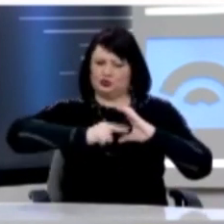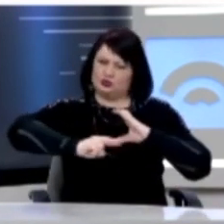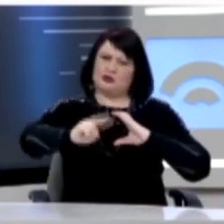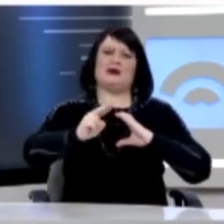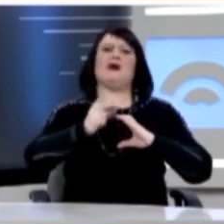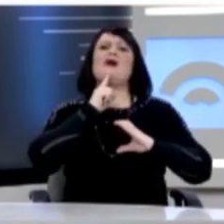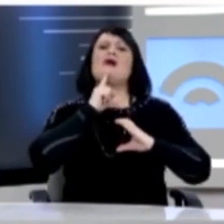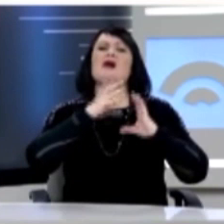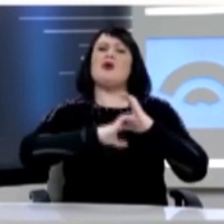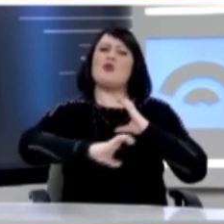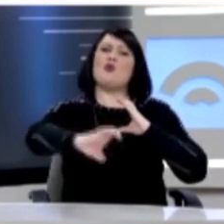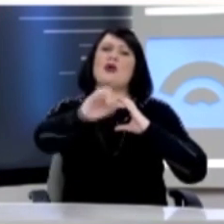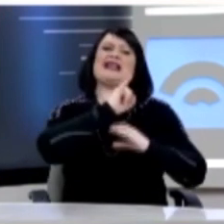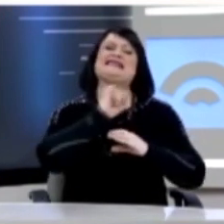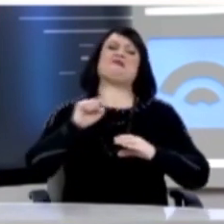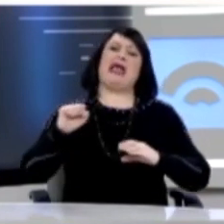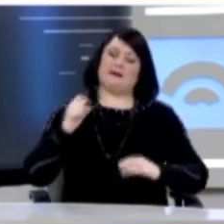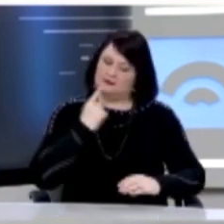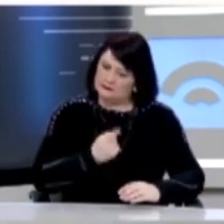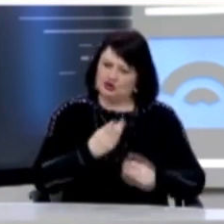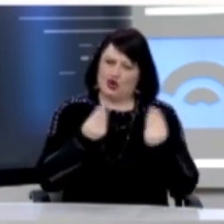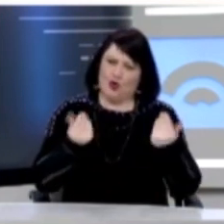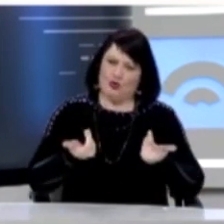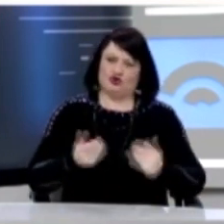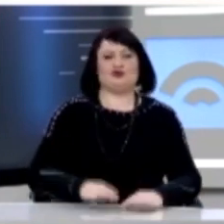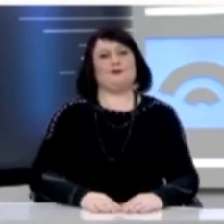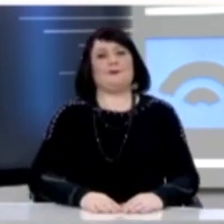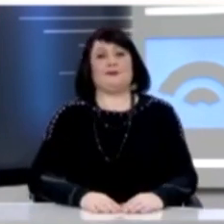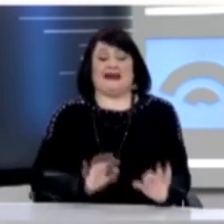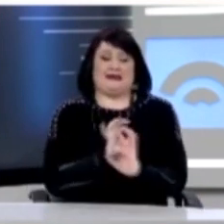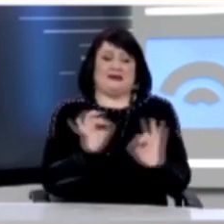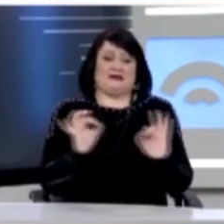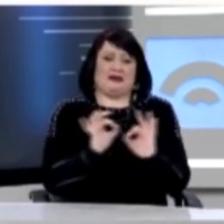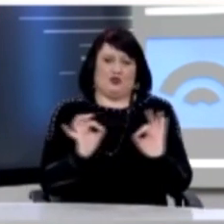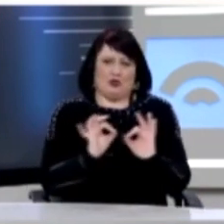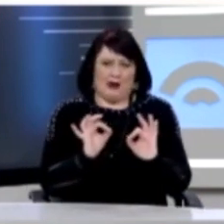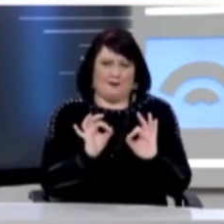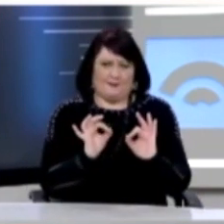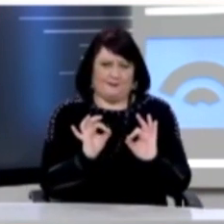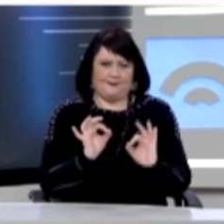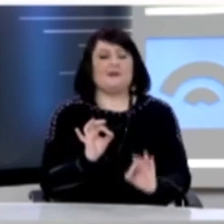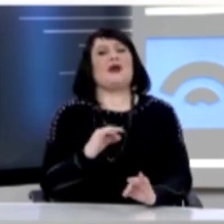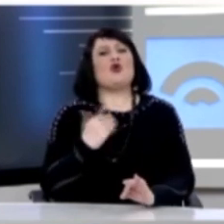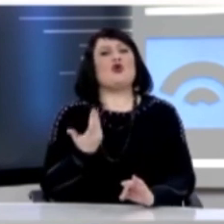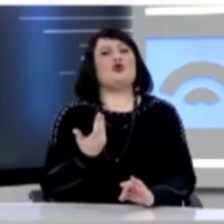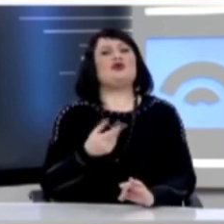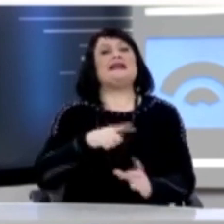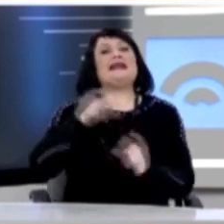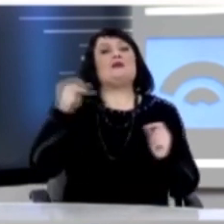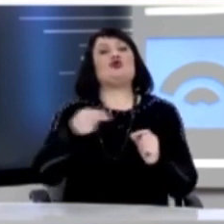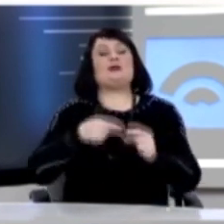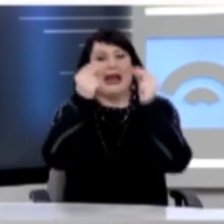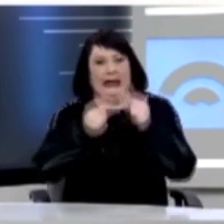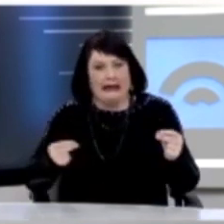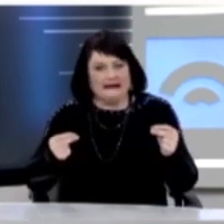ο αγωγός EastMed. Είναι περισσότερο από βέβαιο ότι η διευθέτηση του Κυπριακού